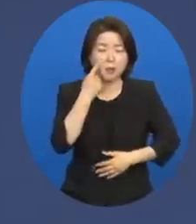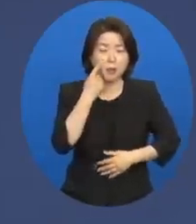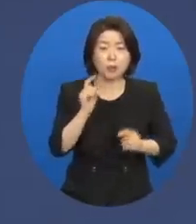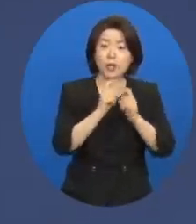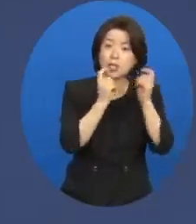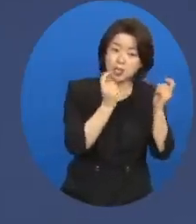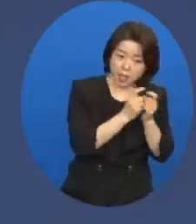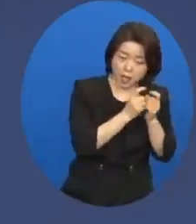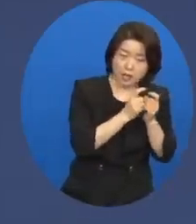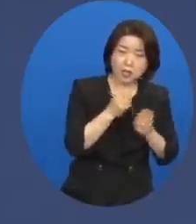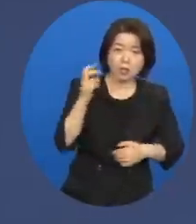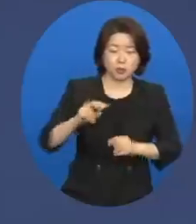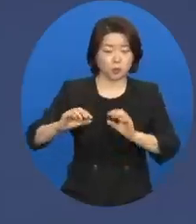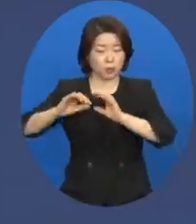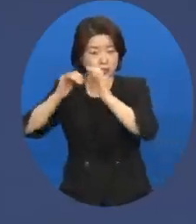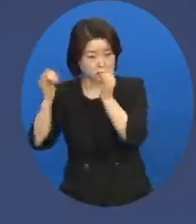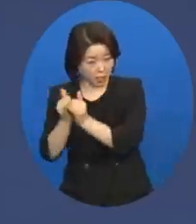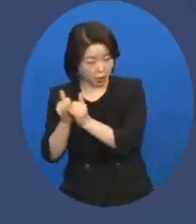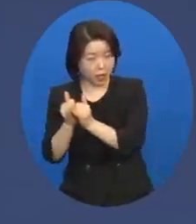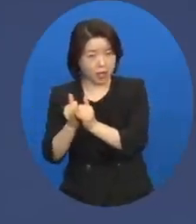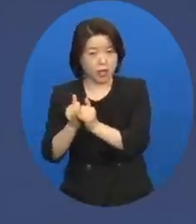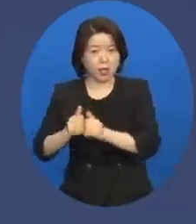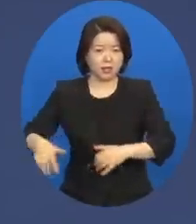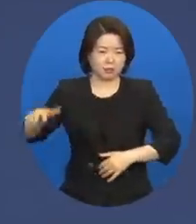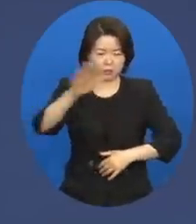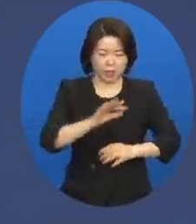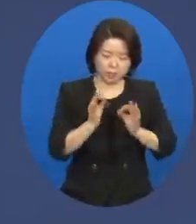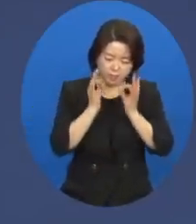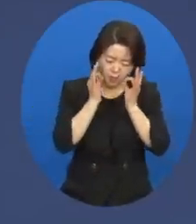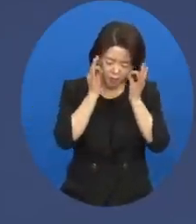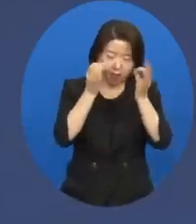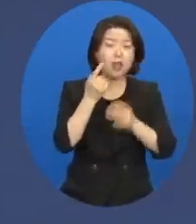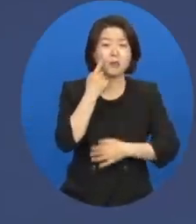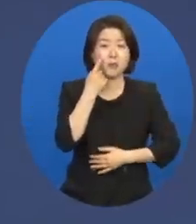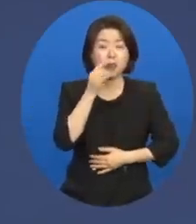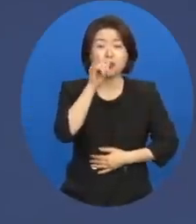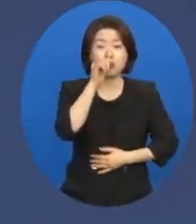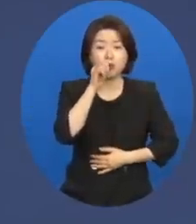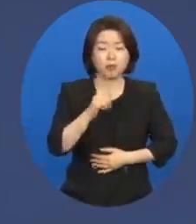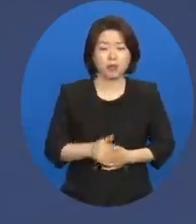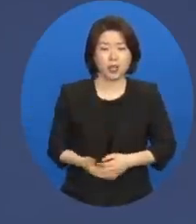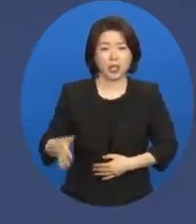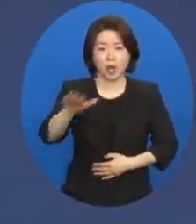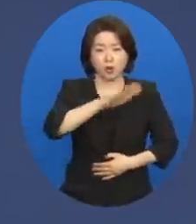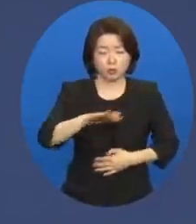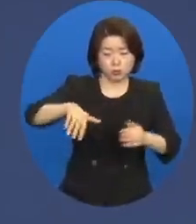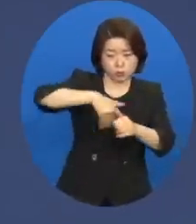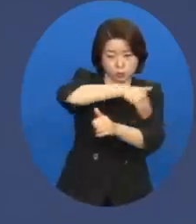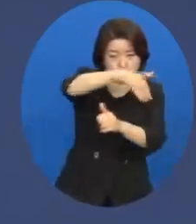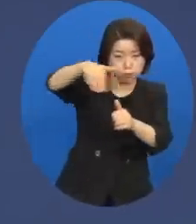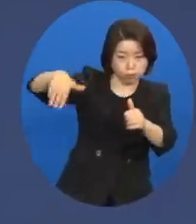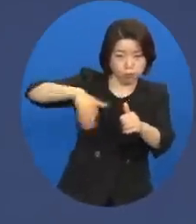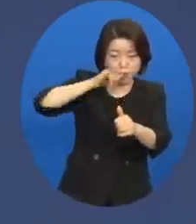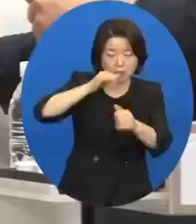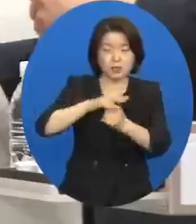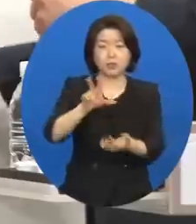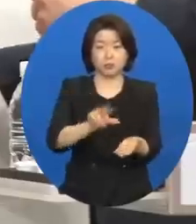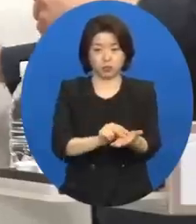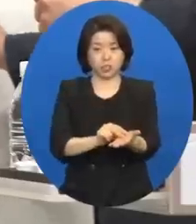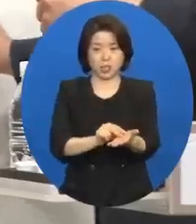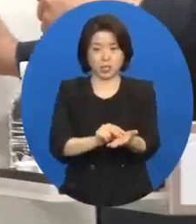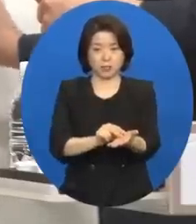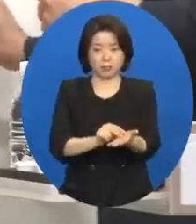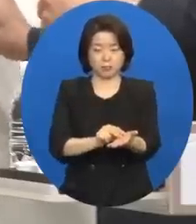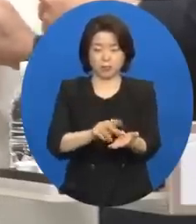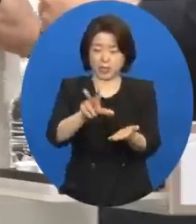개인적이든 그리고 사회적이든 이렇게 모든 노력을 다 해봅니다. 그래서 우리를 둘러싸고 있는 이런 문제들,